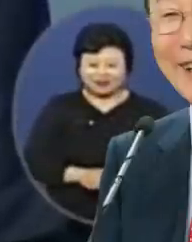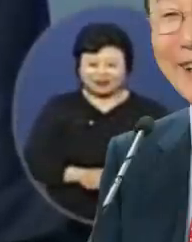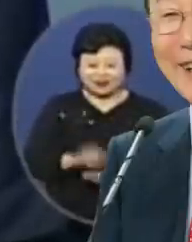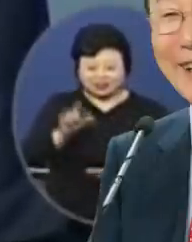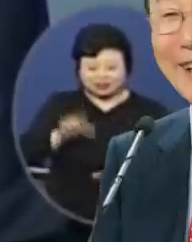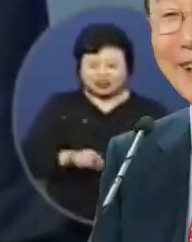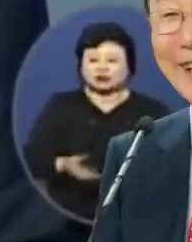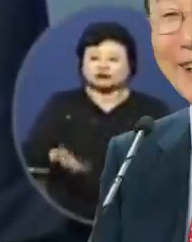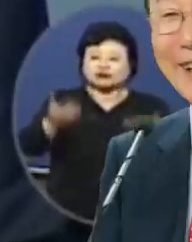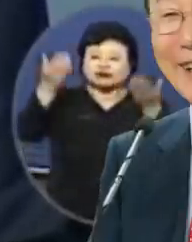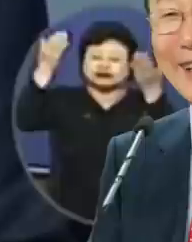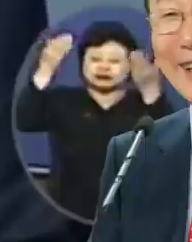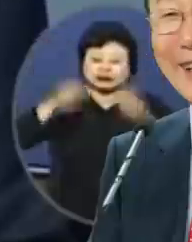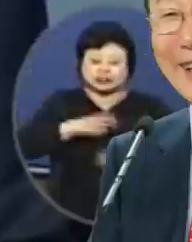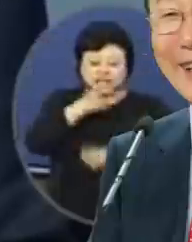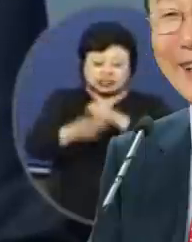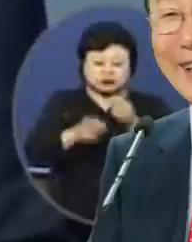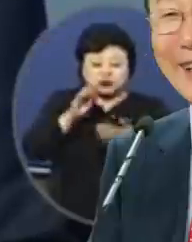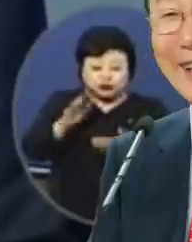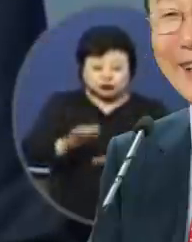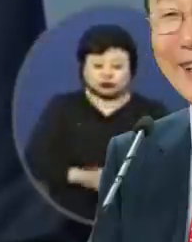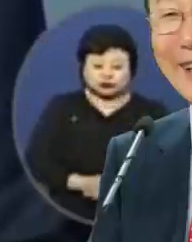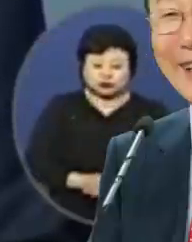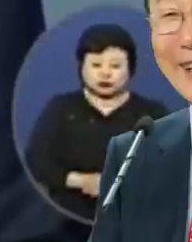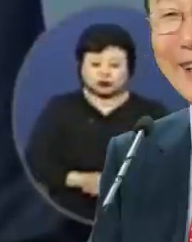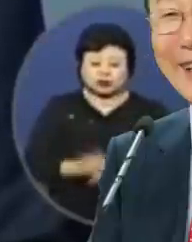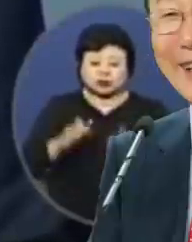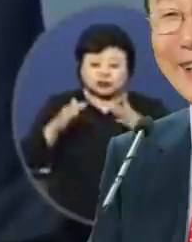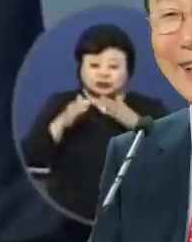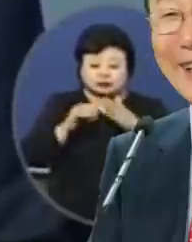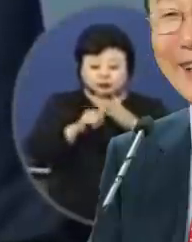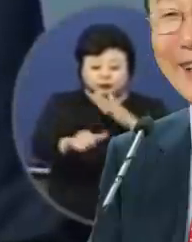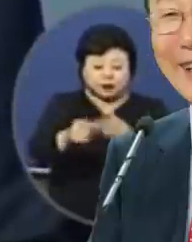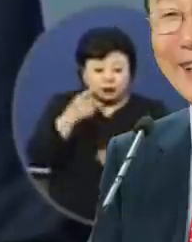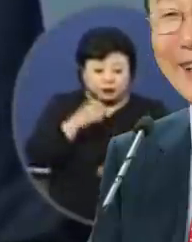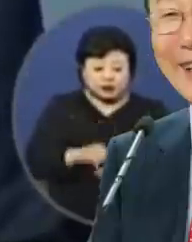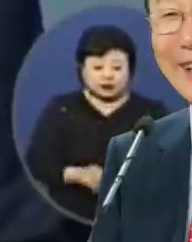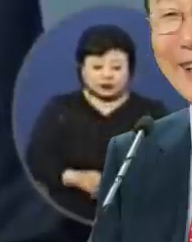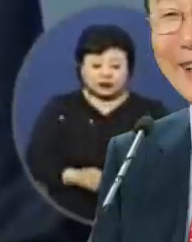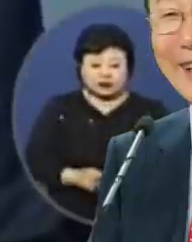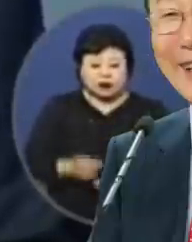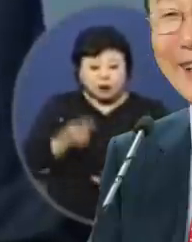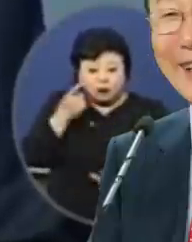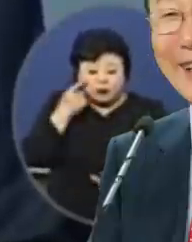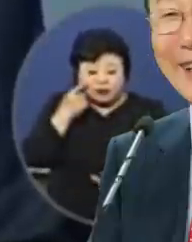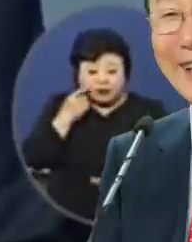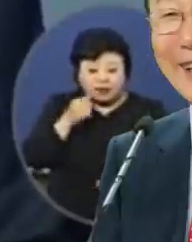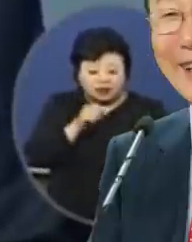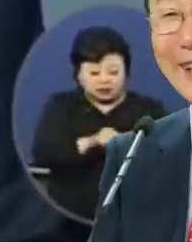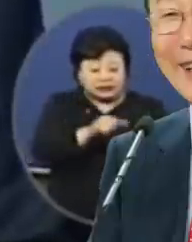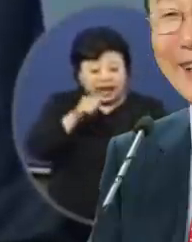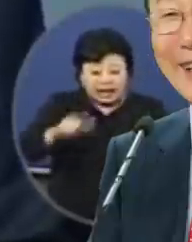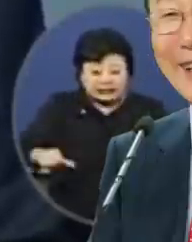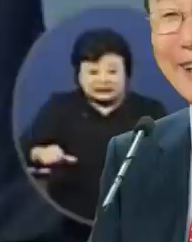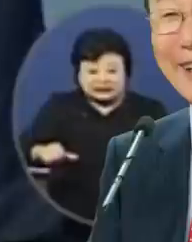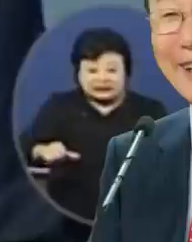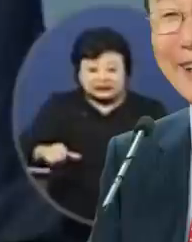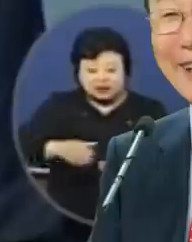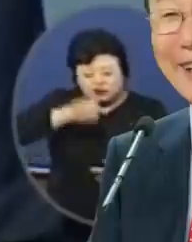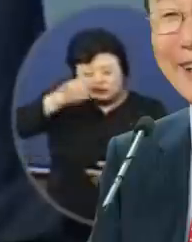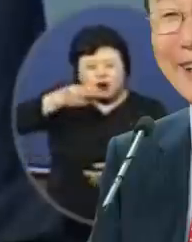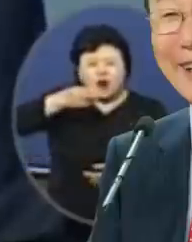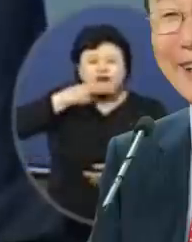세월이 흘러가서 20년 후에 동일한 집을 방문을 해서 아들들이 어떻게 사는가 보니까, 맏아들은